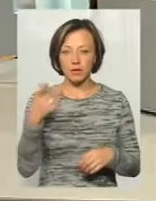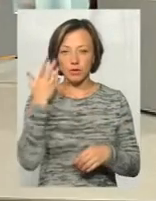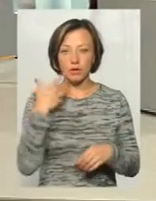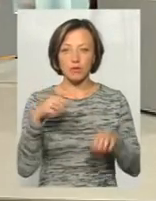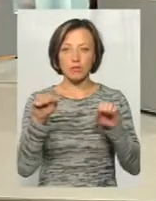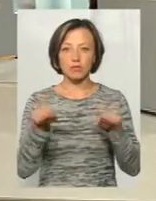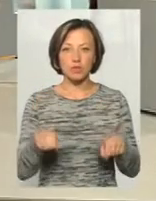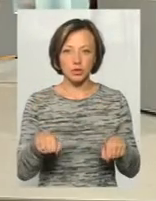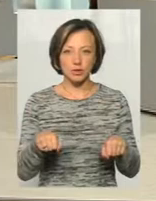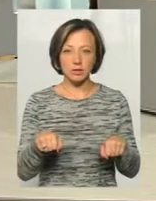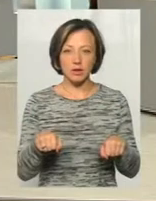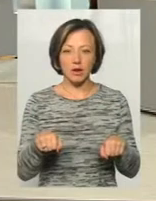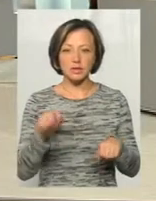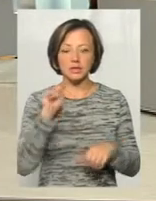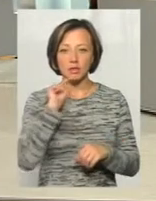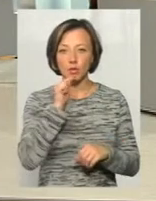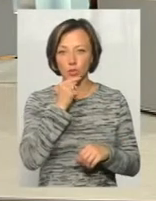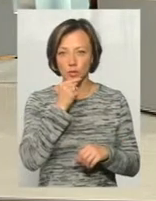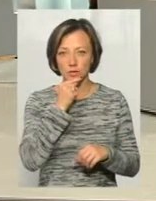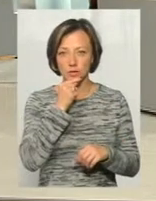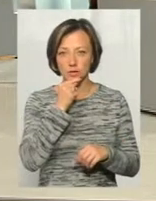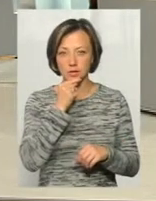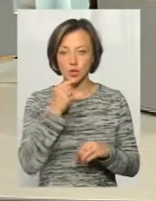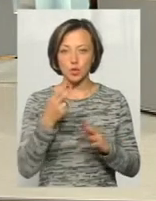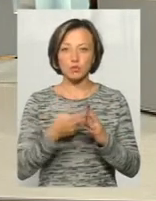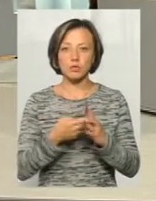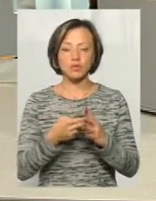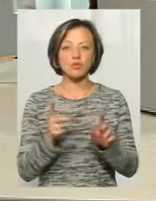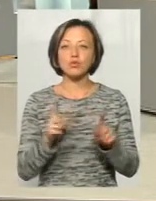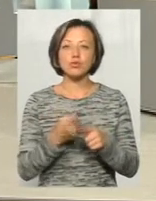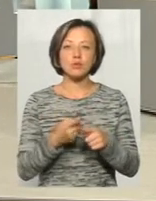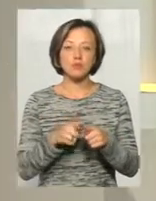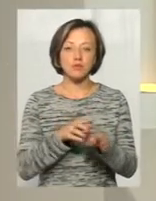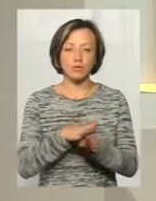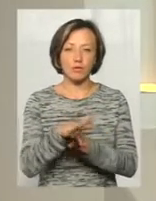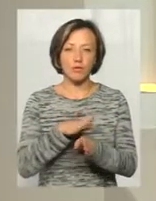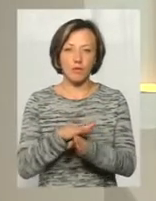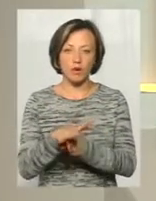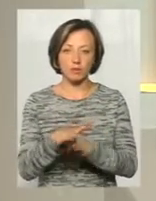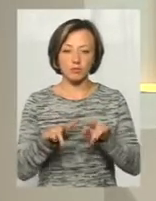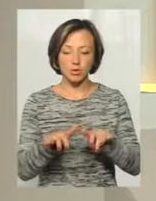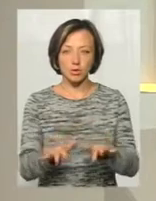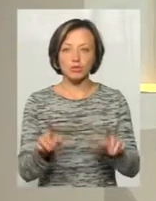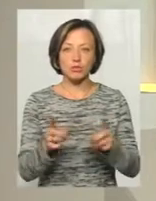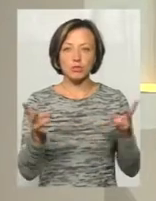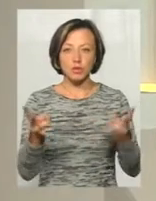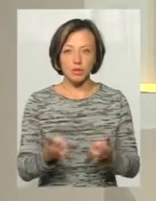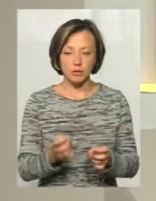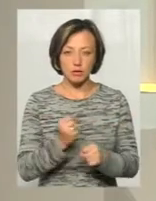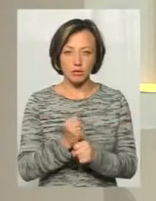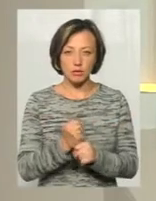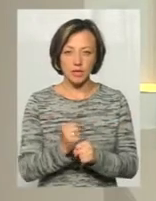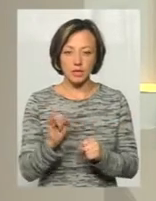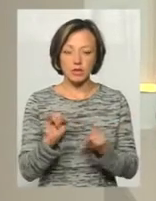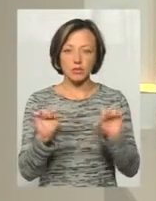можна монетизувати так зекономлену субсидію. Розкажіть, будь ласка, як буде відбуватись цей процес, що потрібно для цього зробити, і,